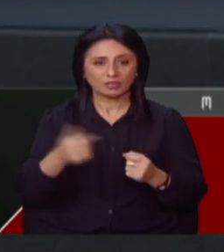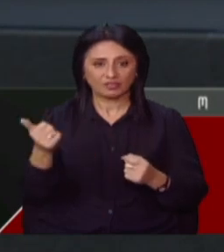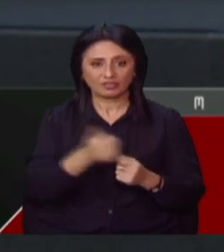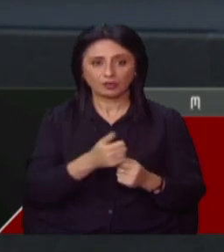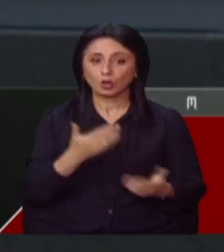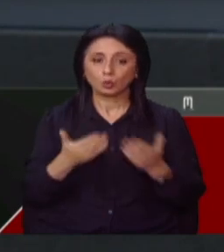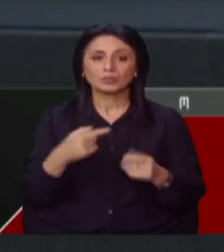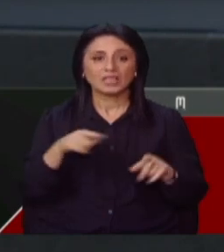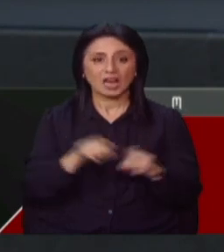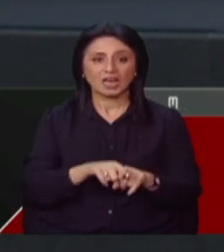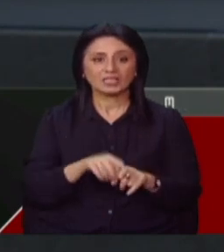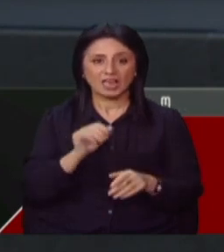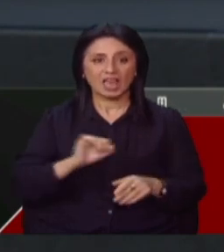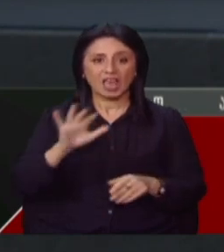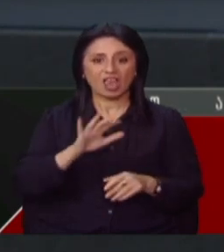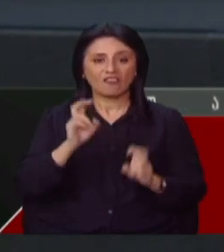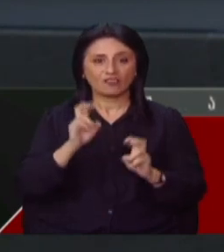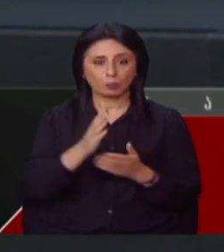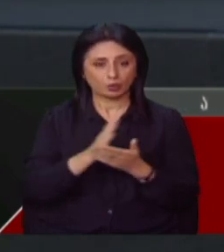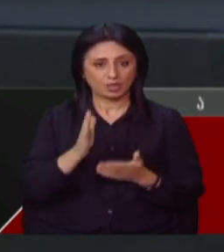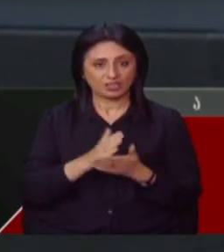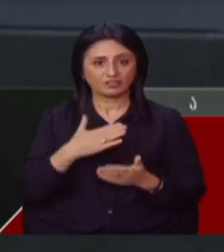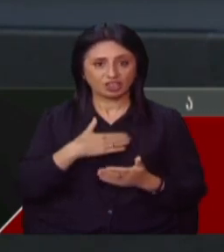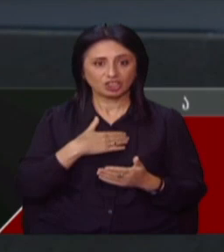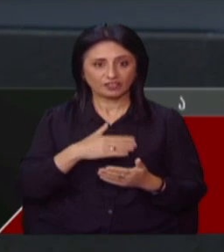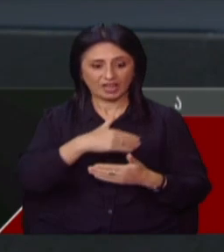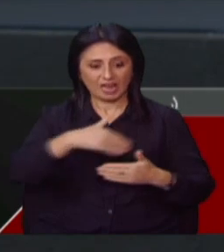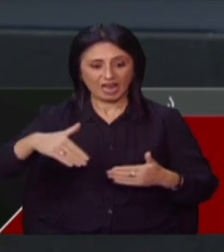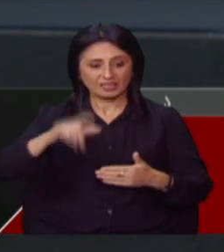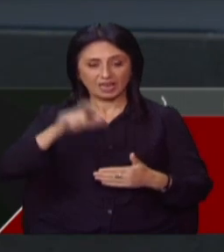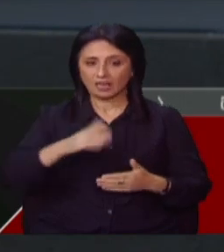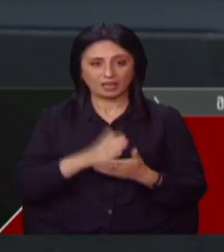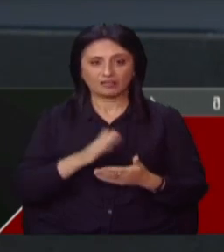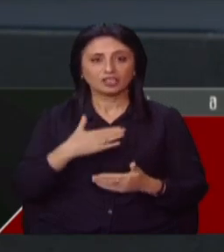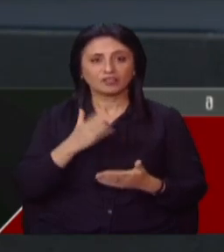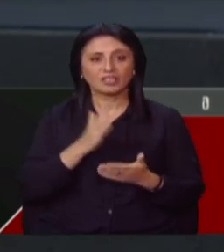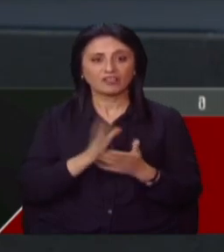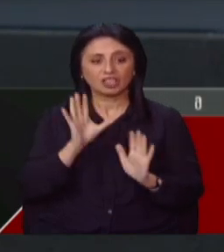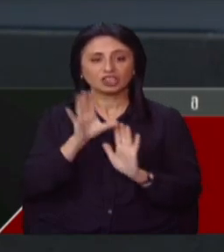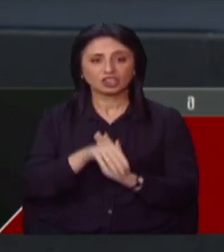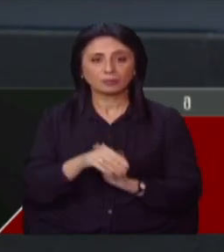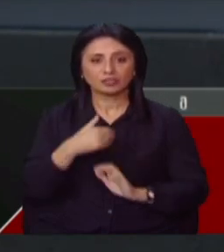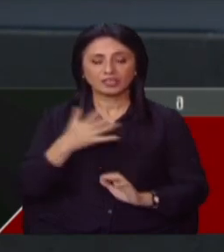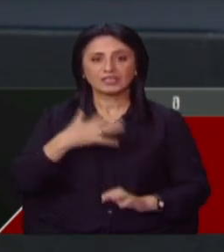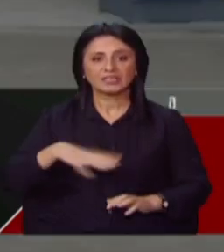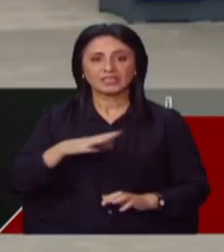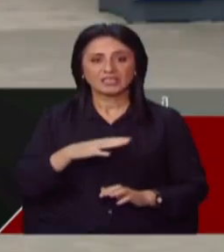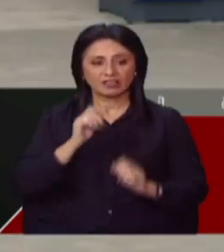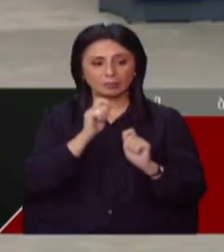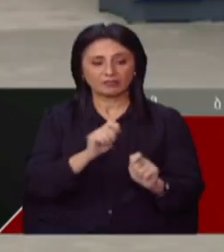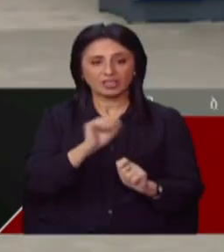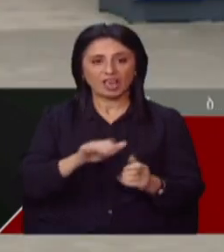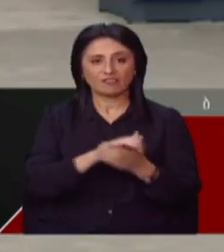კვირებში. თუმცა მე ასევე ვარ ევროპული ინსტიტუტის ნაწილი. ჩვენ განზე მდგომი ხალხი არ ვართ. ჩვენ ვართ ჩართულები. ჩვენ საქართველოს